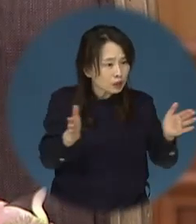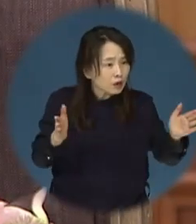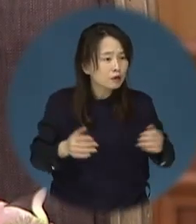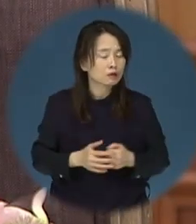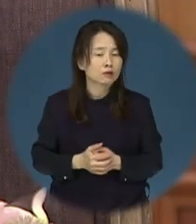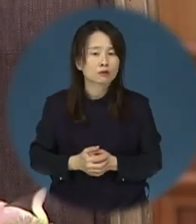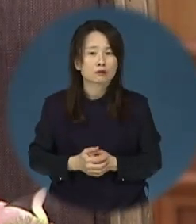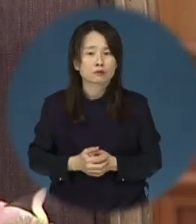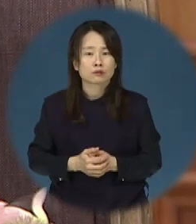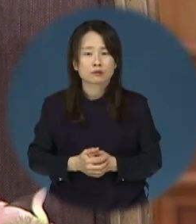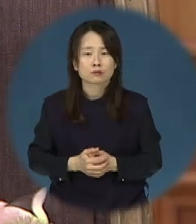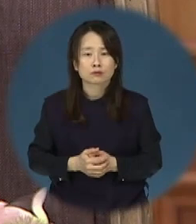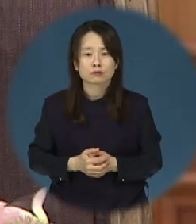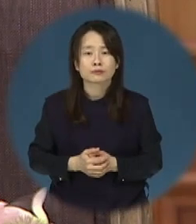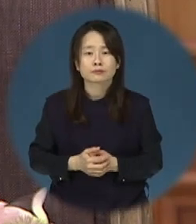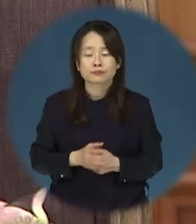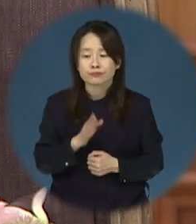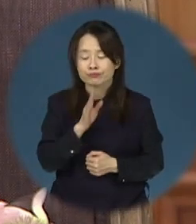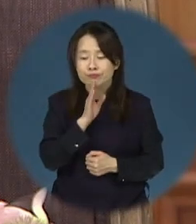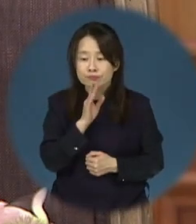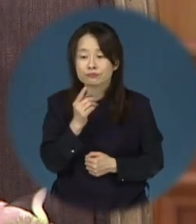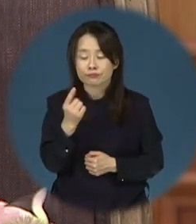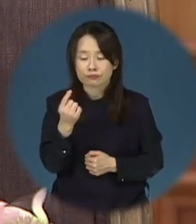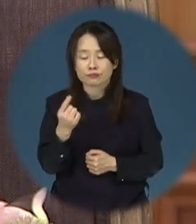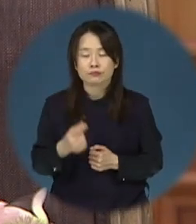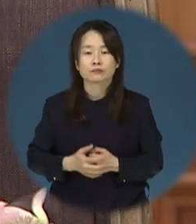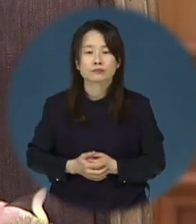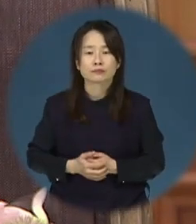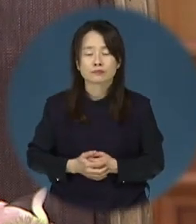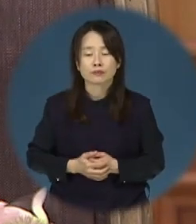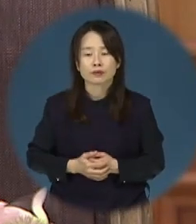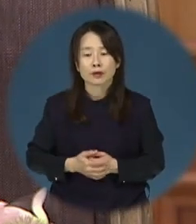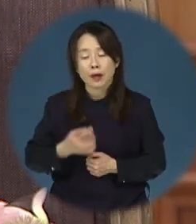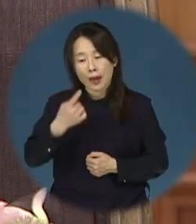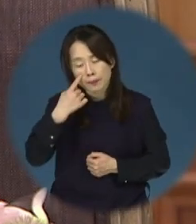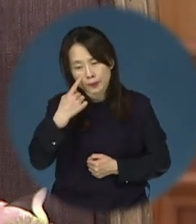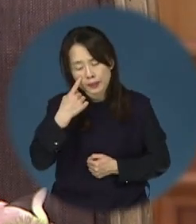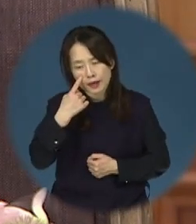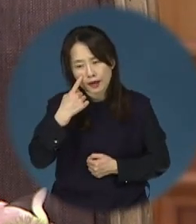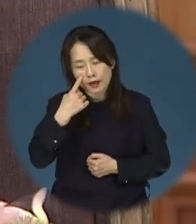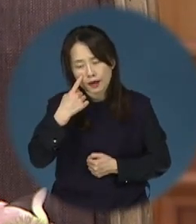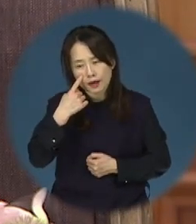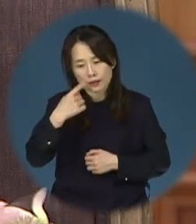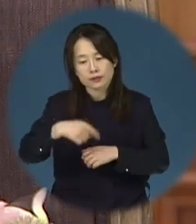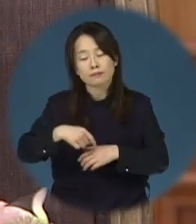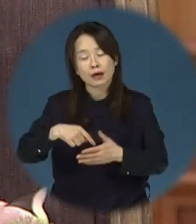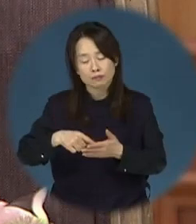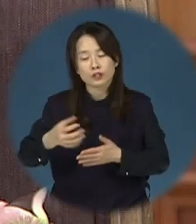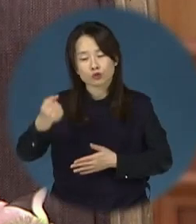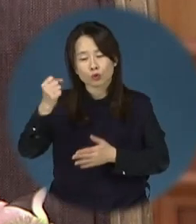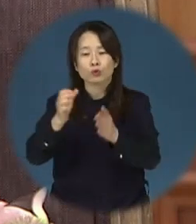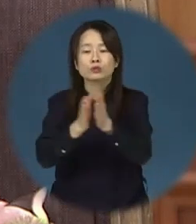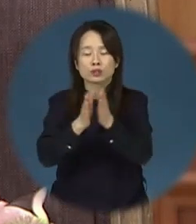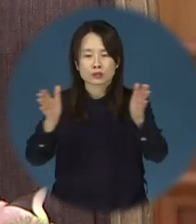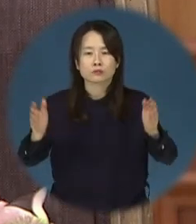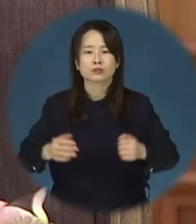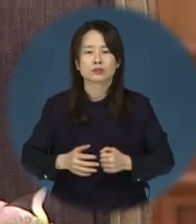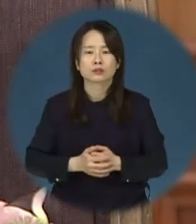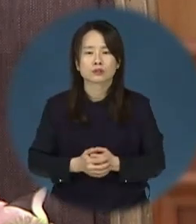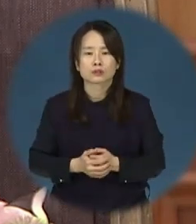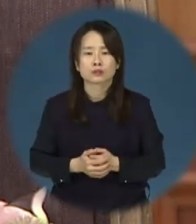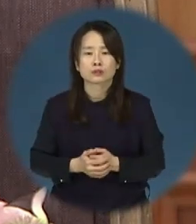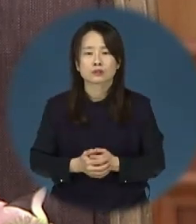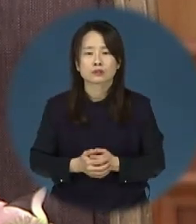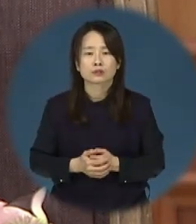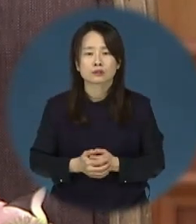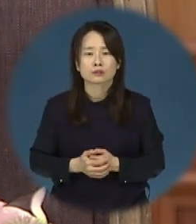일을 해보겠다라는 마음이 든 거죠. 일단 해보자. 그러니까 과거에 그 무료 진료 그